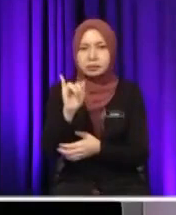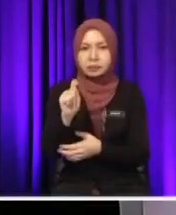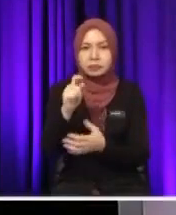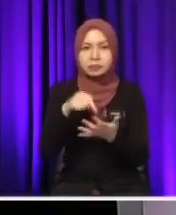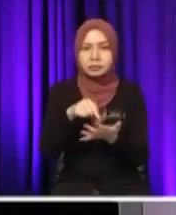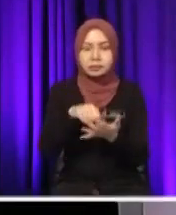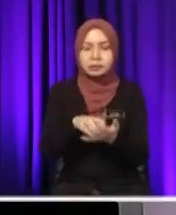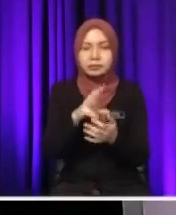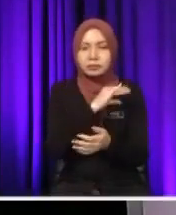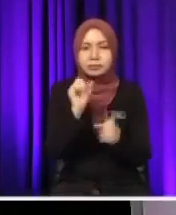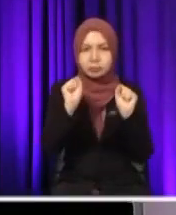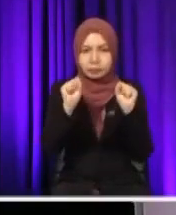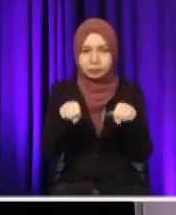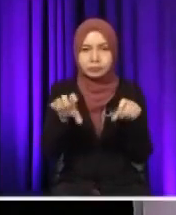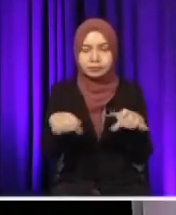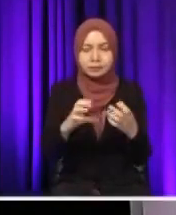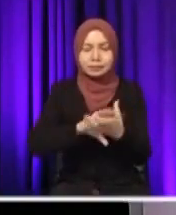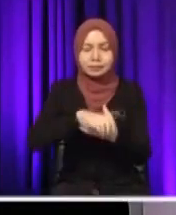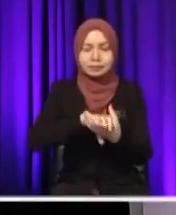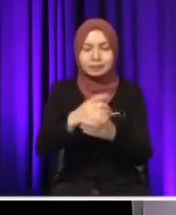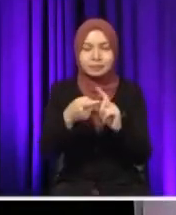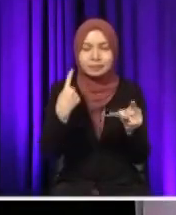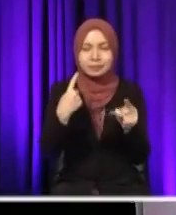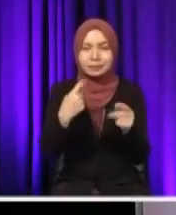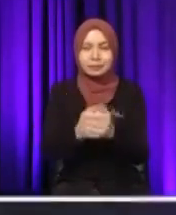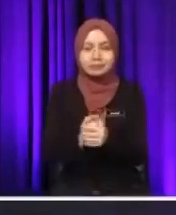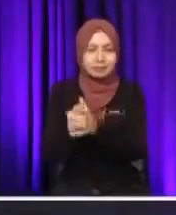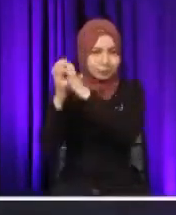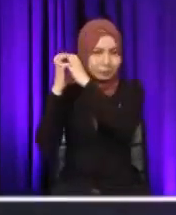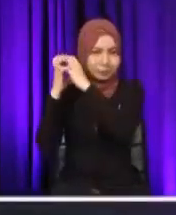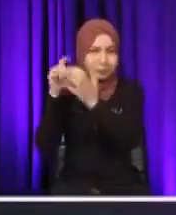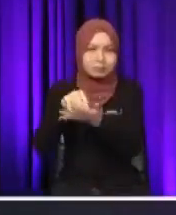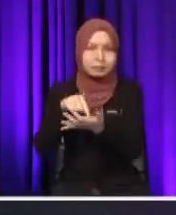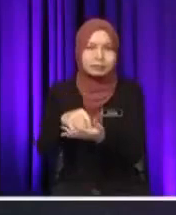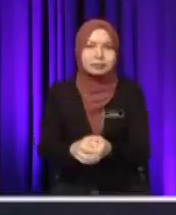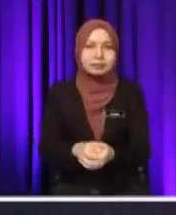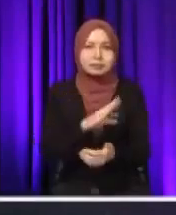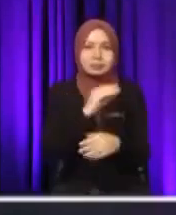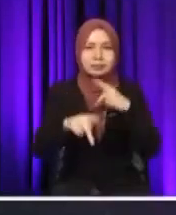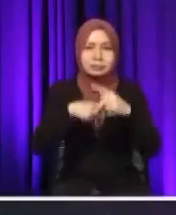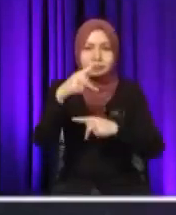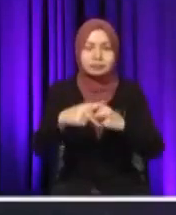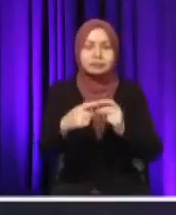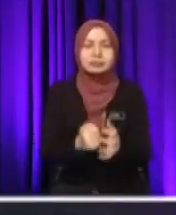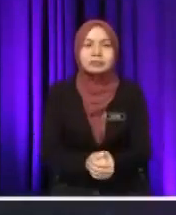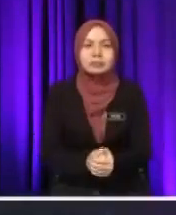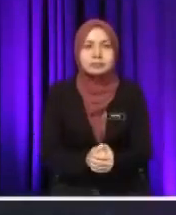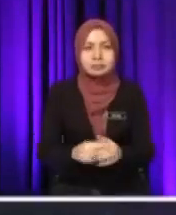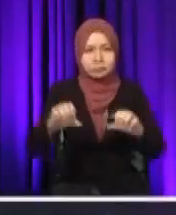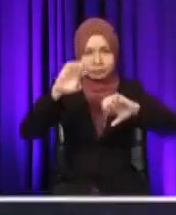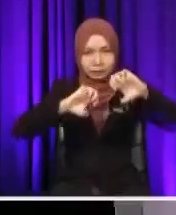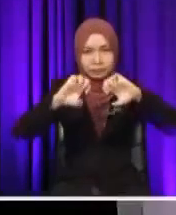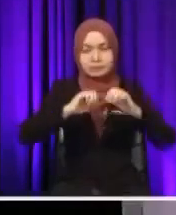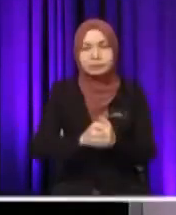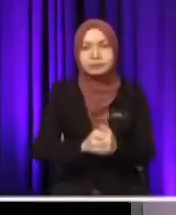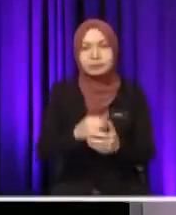dengan melalui proses saponifikasi. Baiklah. Dan bagaimana kita nak dapatkan bahan-bahan tambahan, cikgu, untuk topik kita hari ini? Bahan tambahan